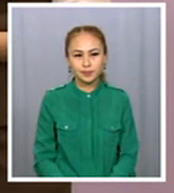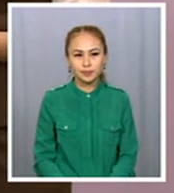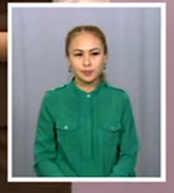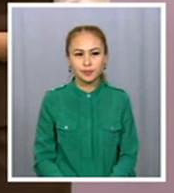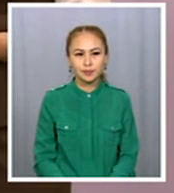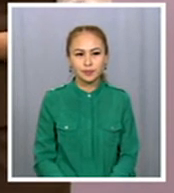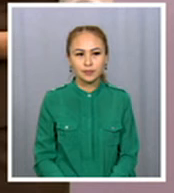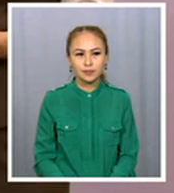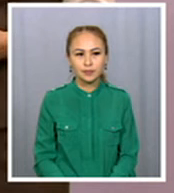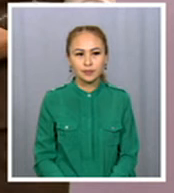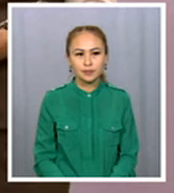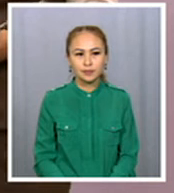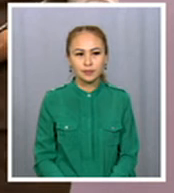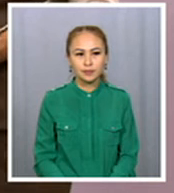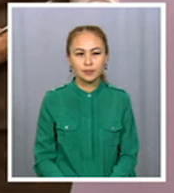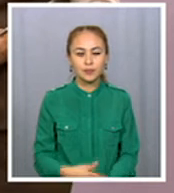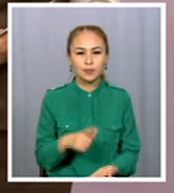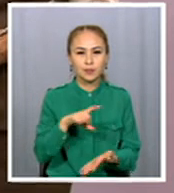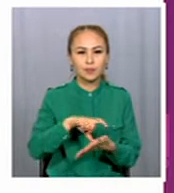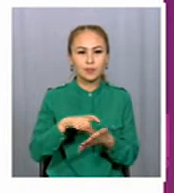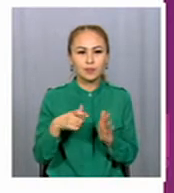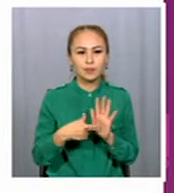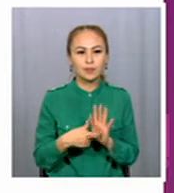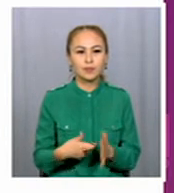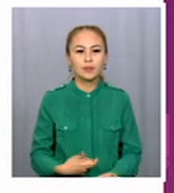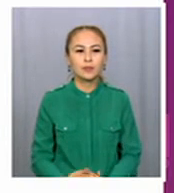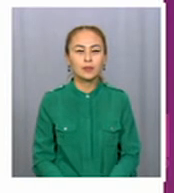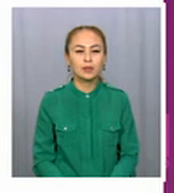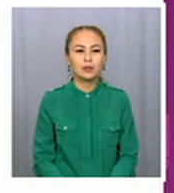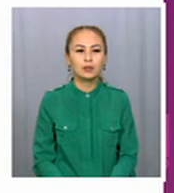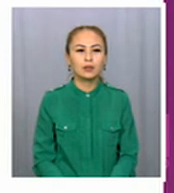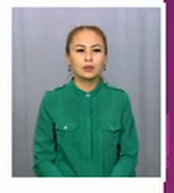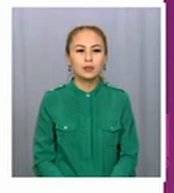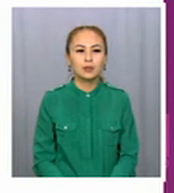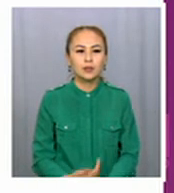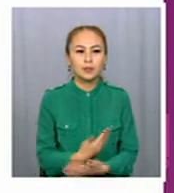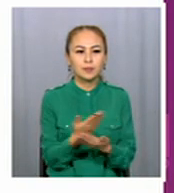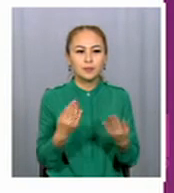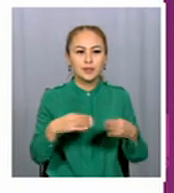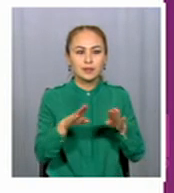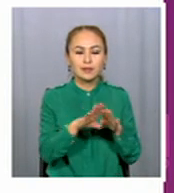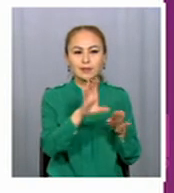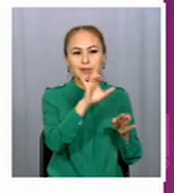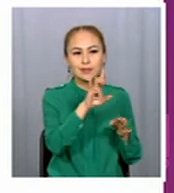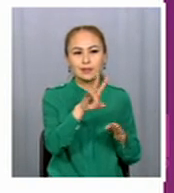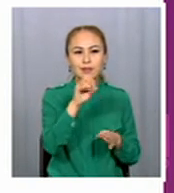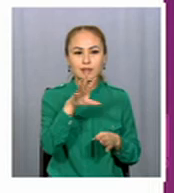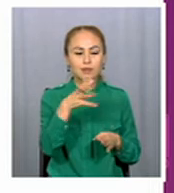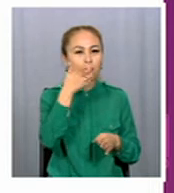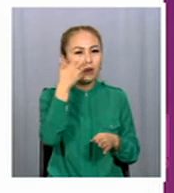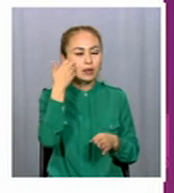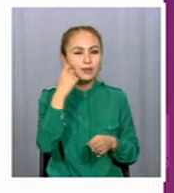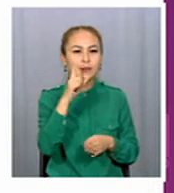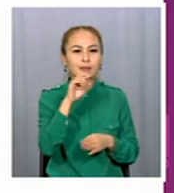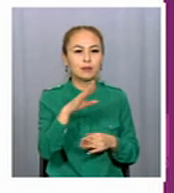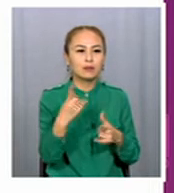Ол бөлме болады екен. Мінекей балалар, біз сінесім арқылы заттың атын